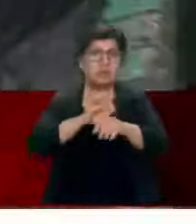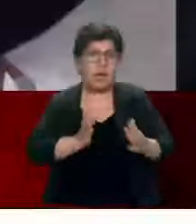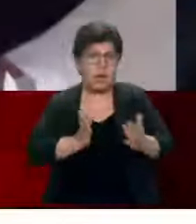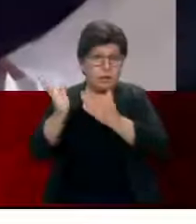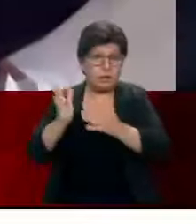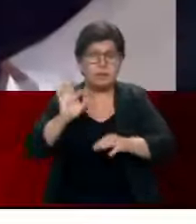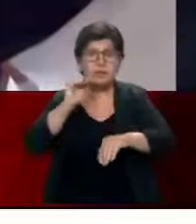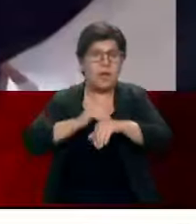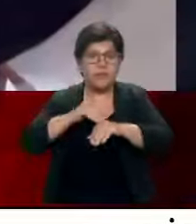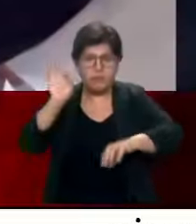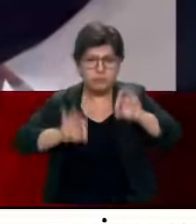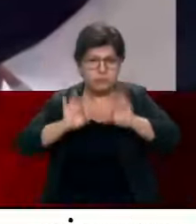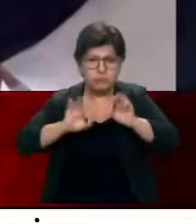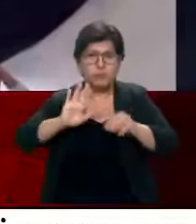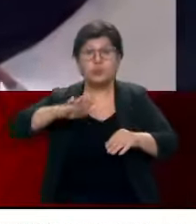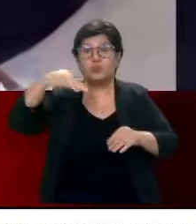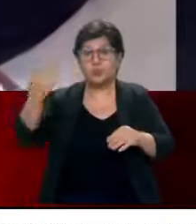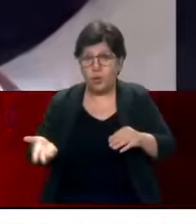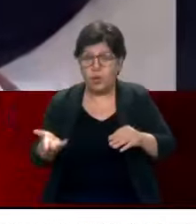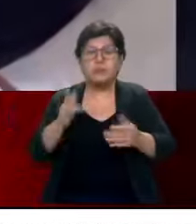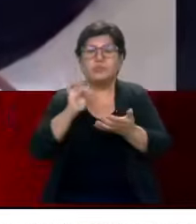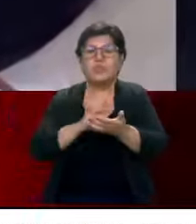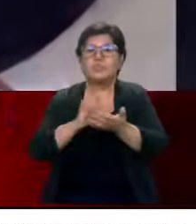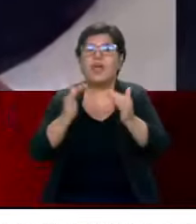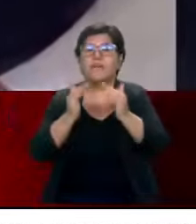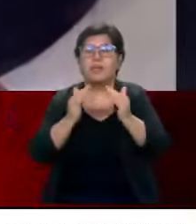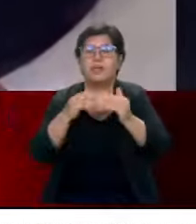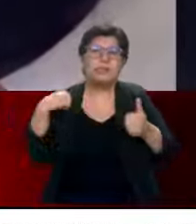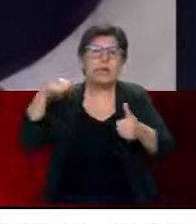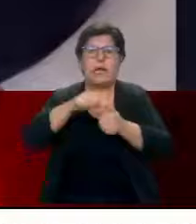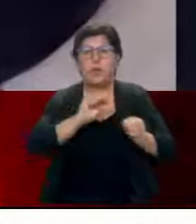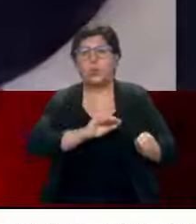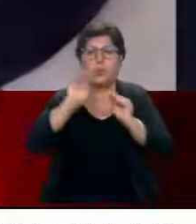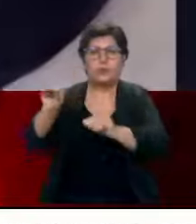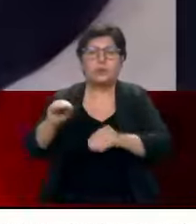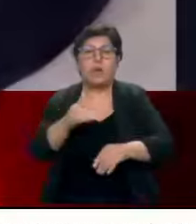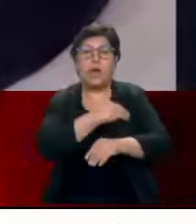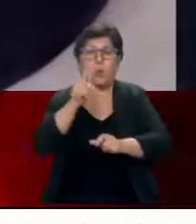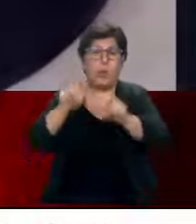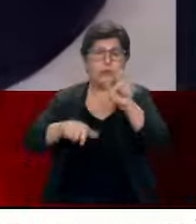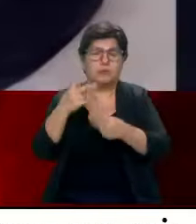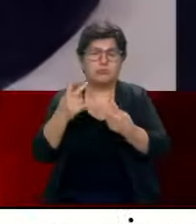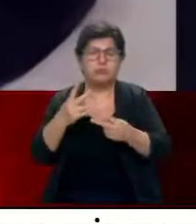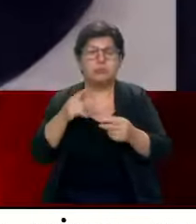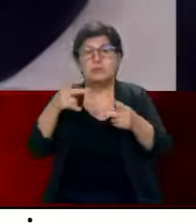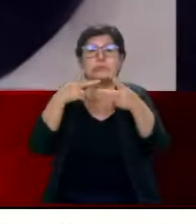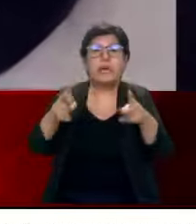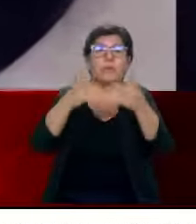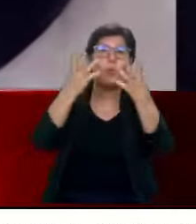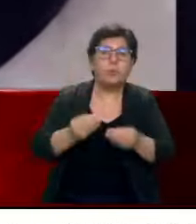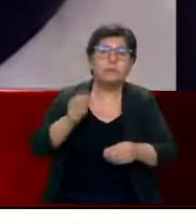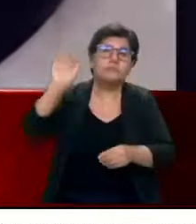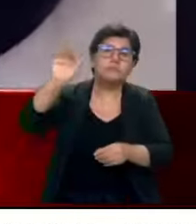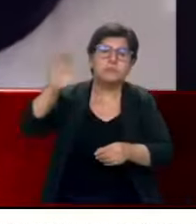kaldırıldı. Tedavileri tamamlandıktan sonra cezaevine tekrar gönderildi. Avukatları da tahliye talebinde